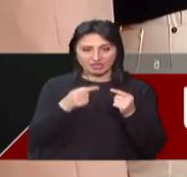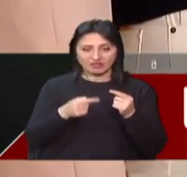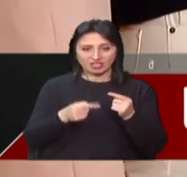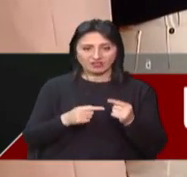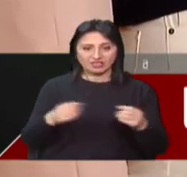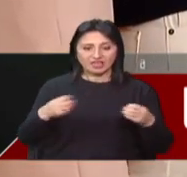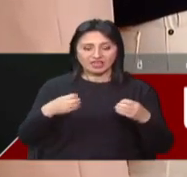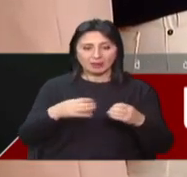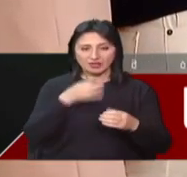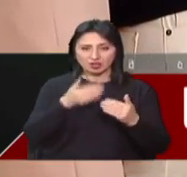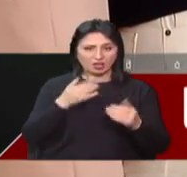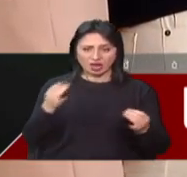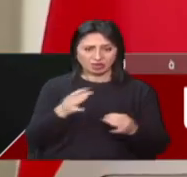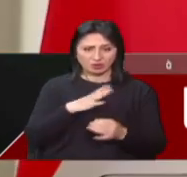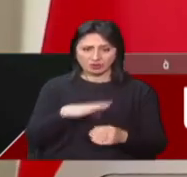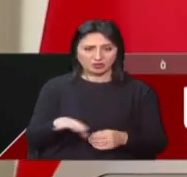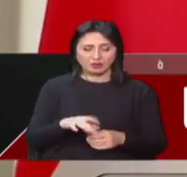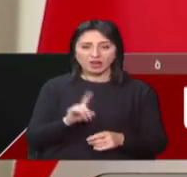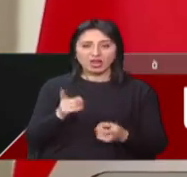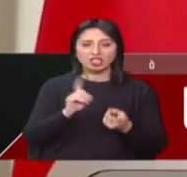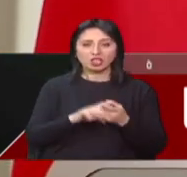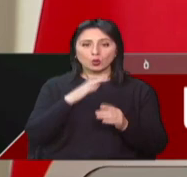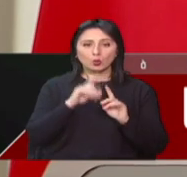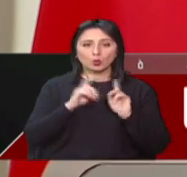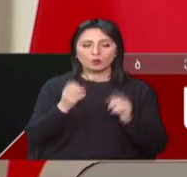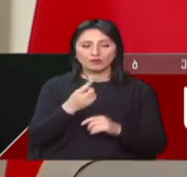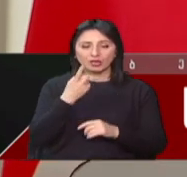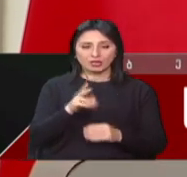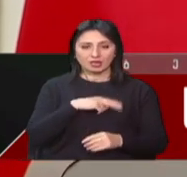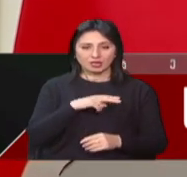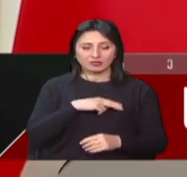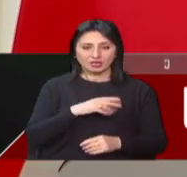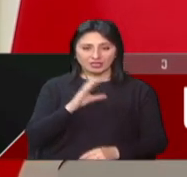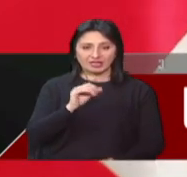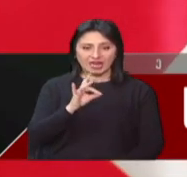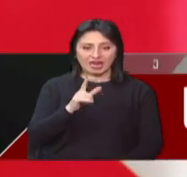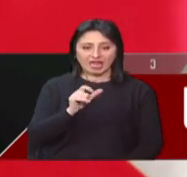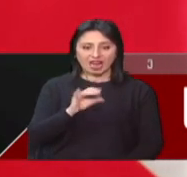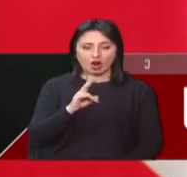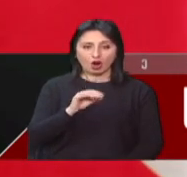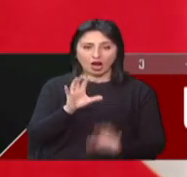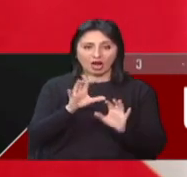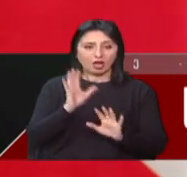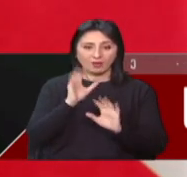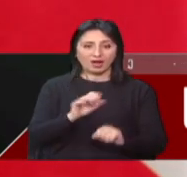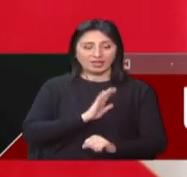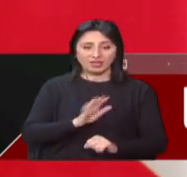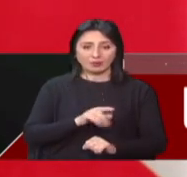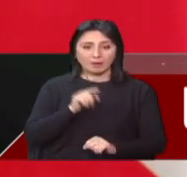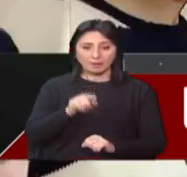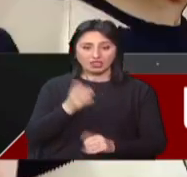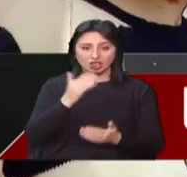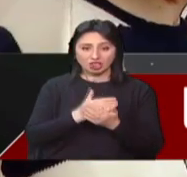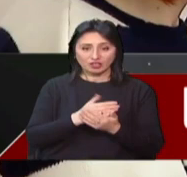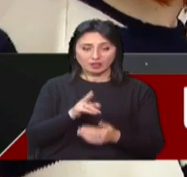სხვადასხვაობა დაპირისპირებამდე არასდროს მისულა. რაც შეეხება უმრავლესობის კიდევ ერთ დეპუტატს დავით სერგენკოს, რომელმაც კანონს მხარი არ დაუჭირა და მას